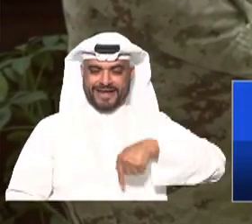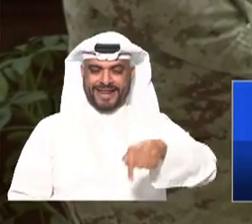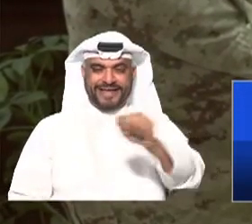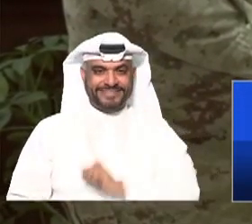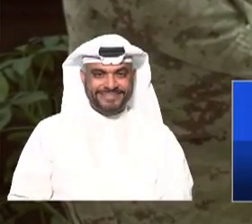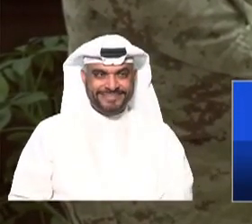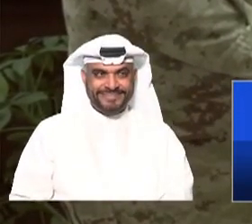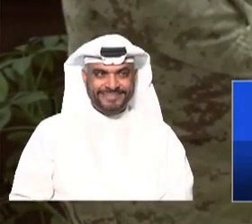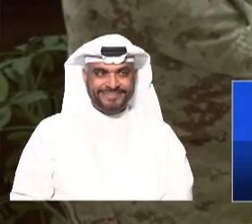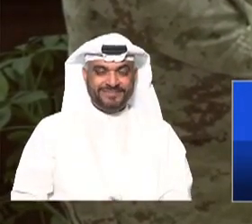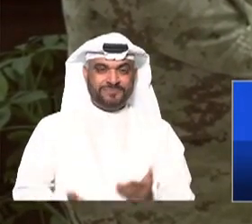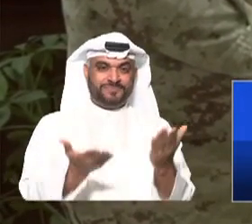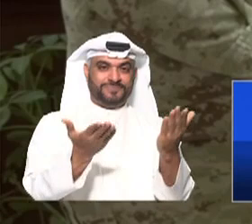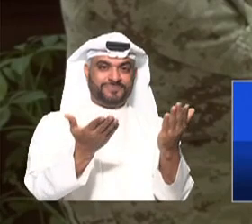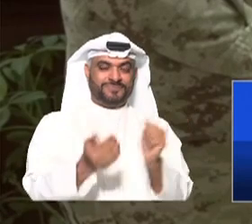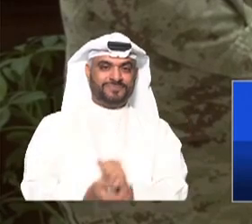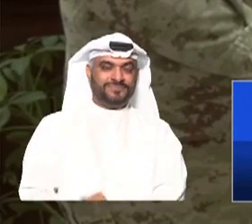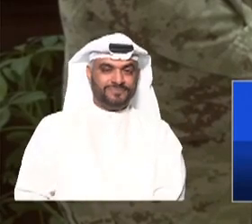عبر